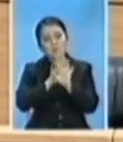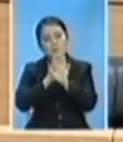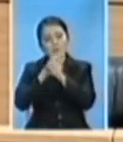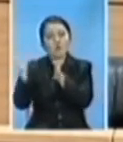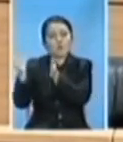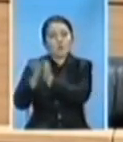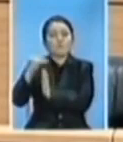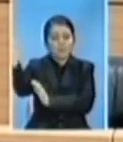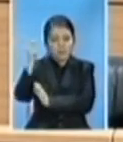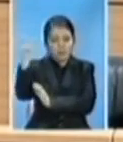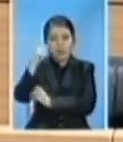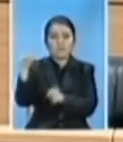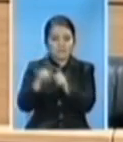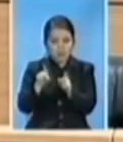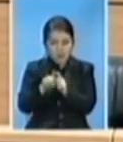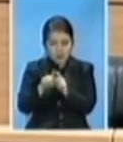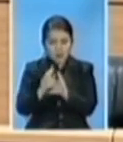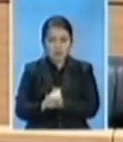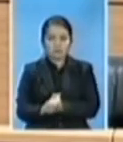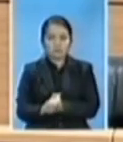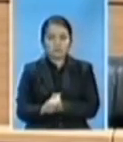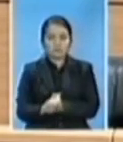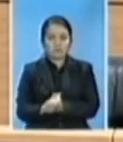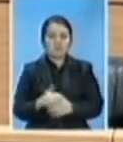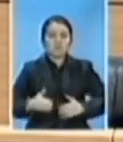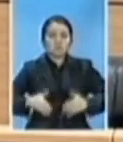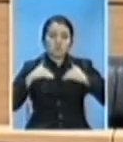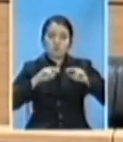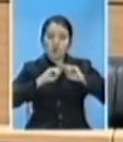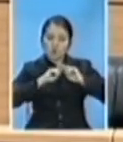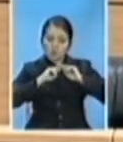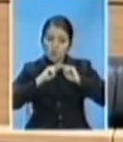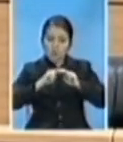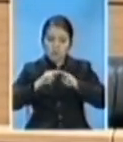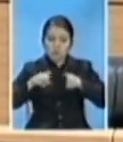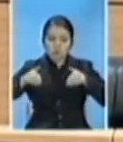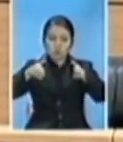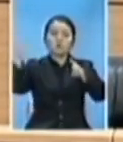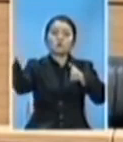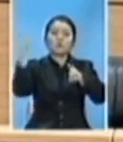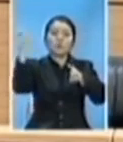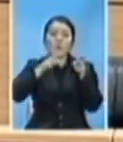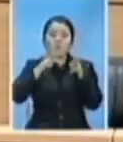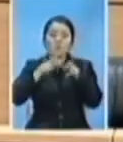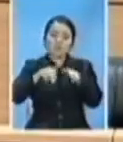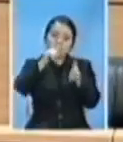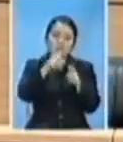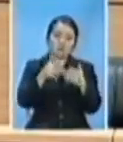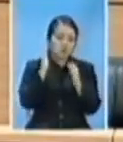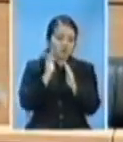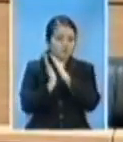ใช้ชีวิตผมได้เอาฟุตบาทของถนนราชดำเนินเป็นหมอนตั้งแต่นั้นมา